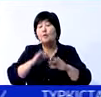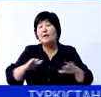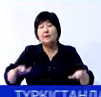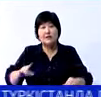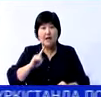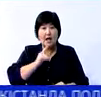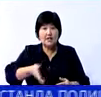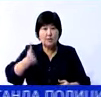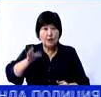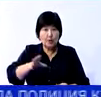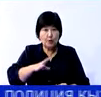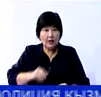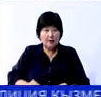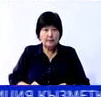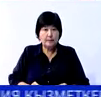өтті.